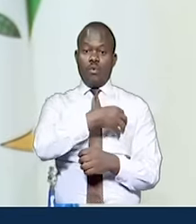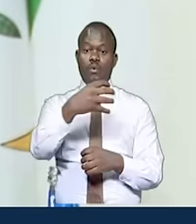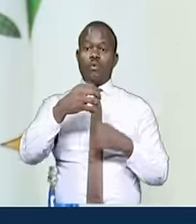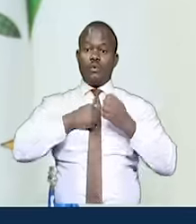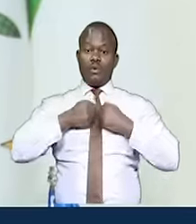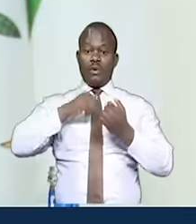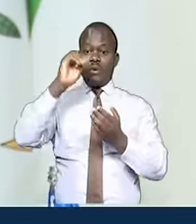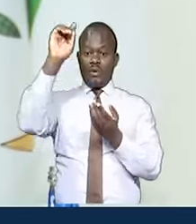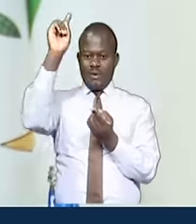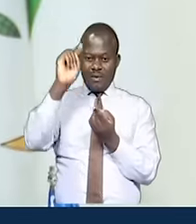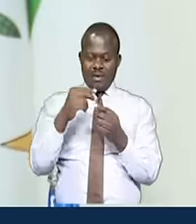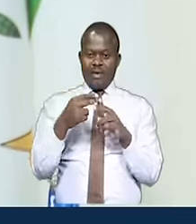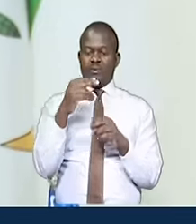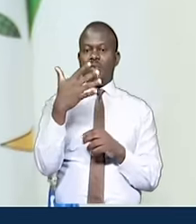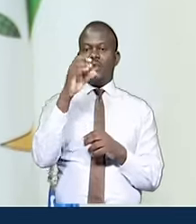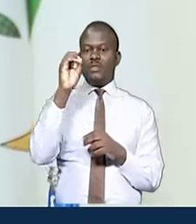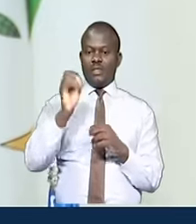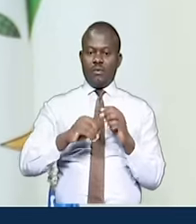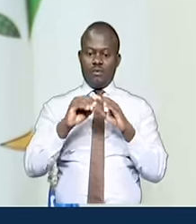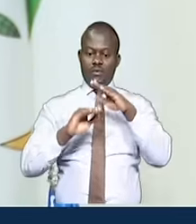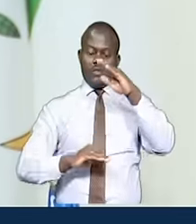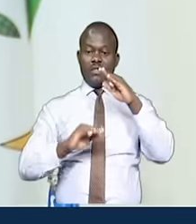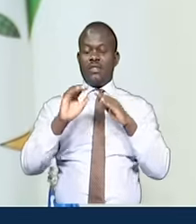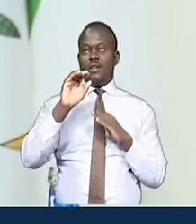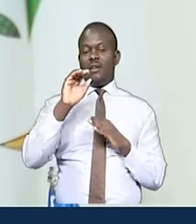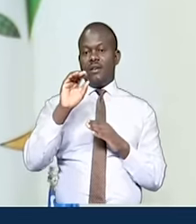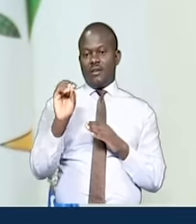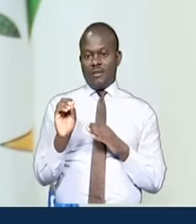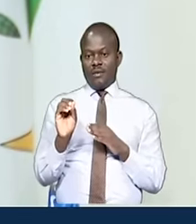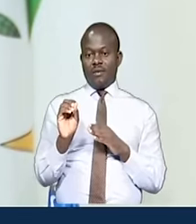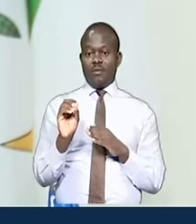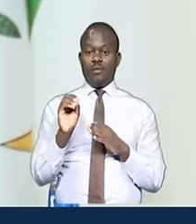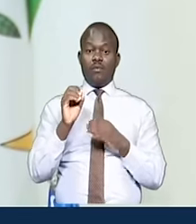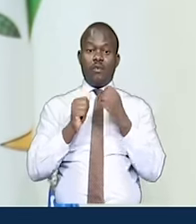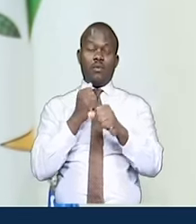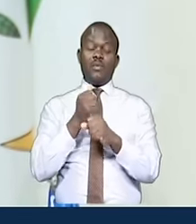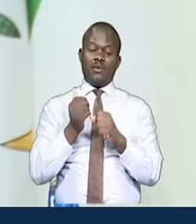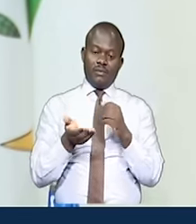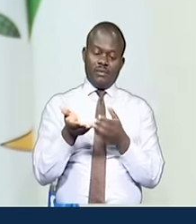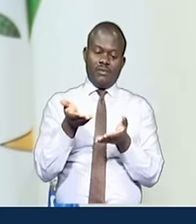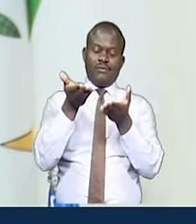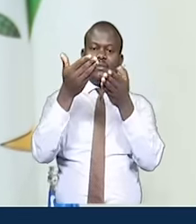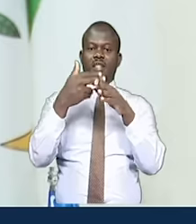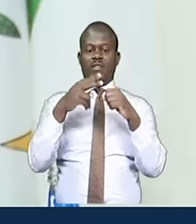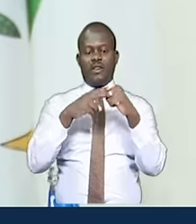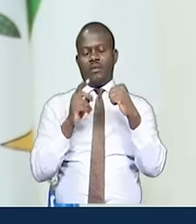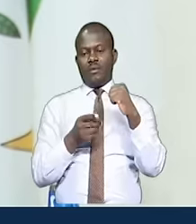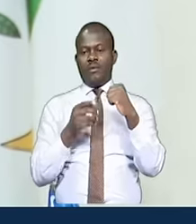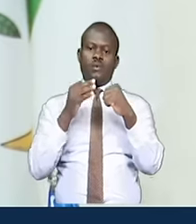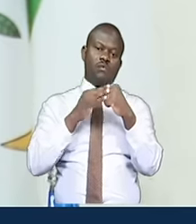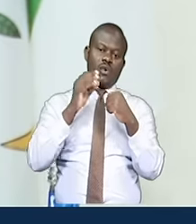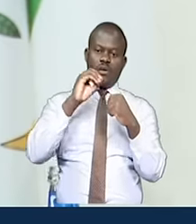zero. Kuva icyo gihe imyaka 30 ishize twagize ubukungu buzamuka ku muvuduko hagati ya 78%.